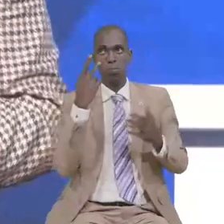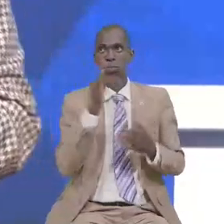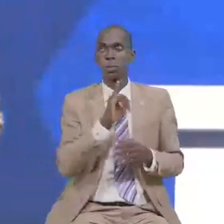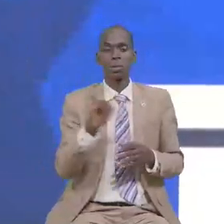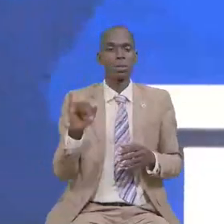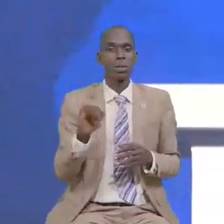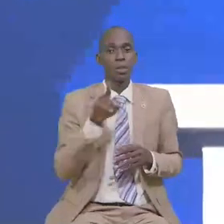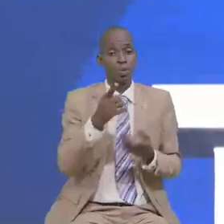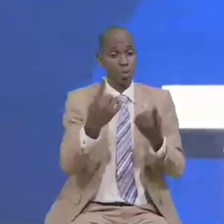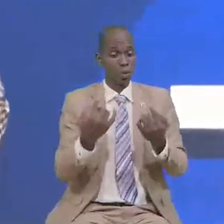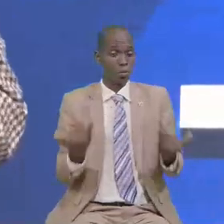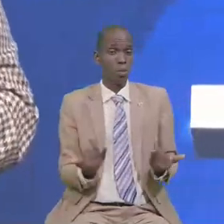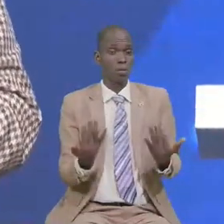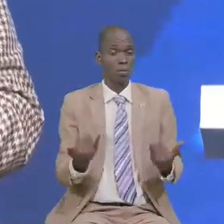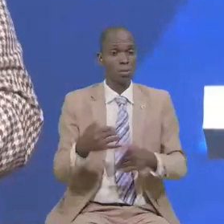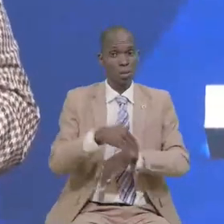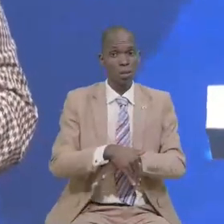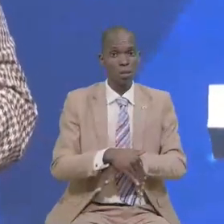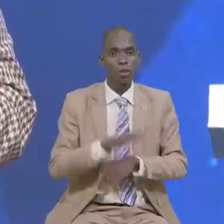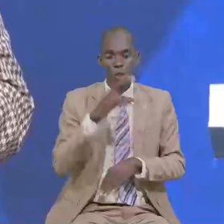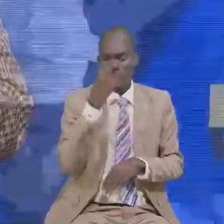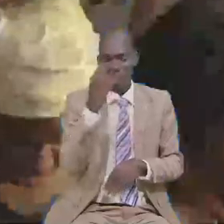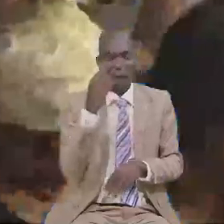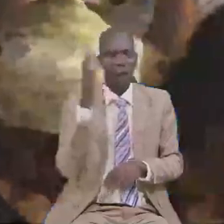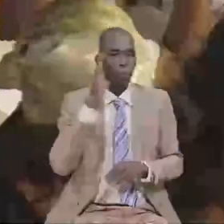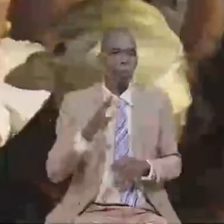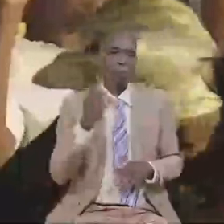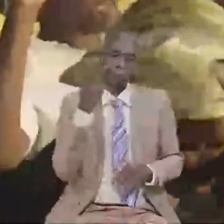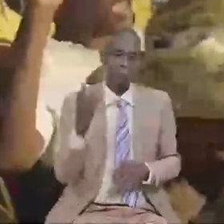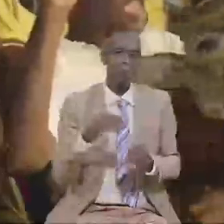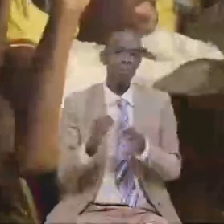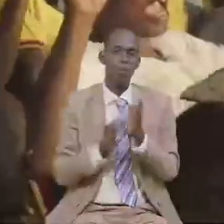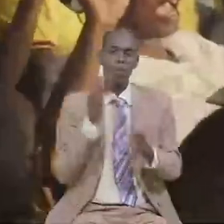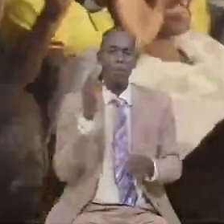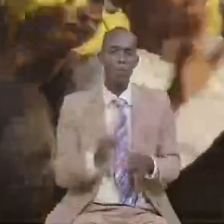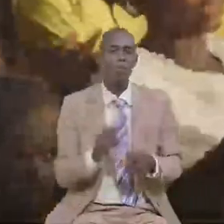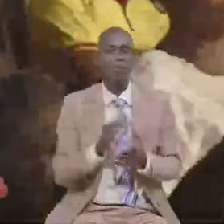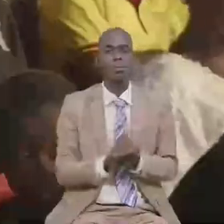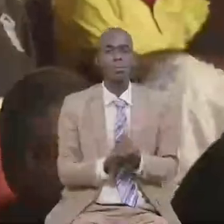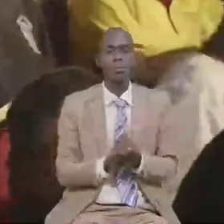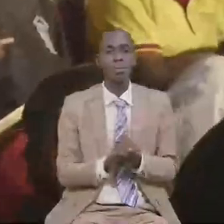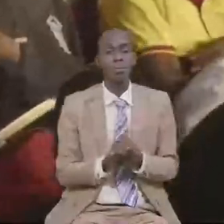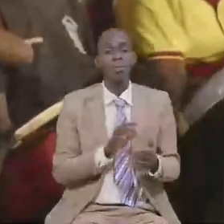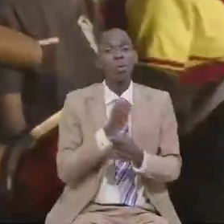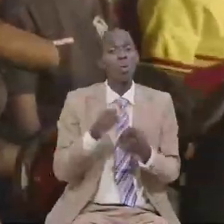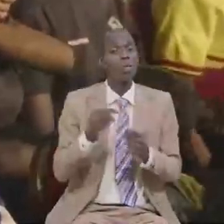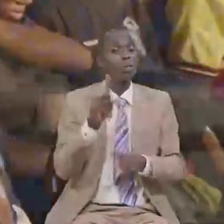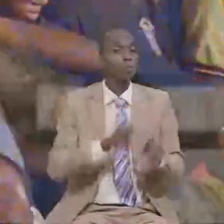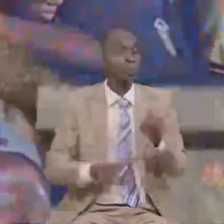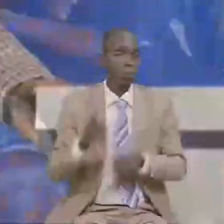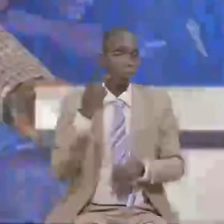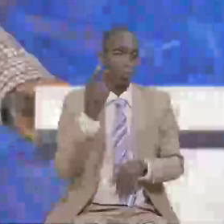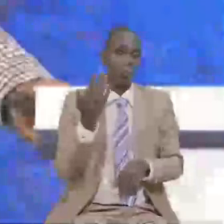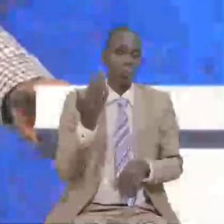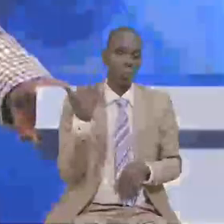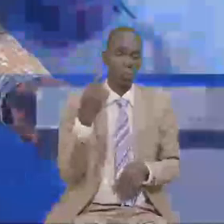Tu es venu ce soir. Tes yeux aveugles verront. Lorsque les gens l'ont vu, ils